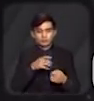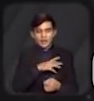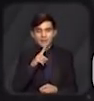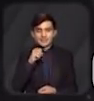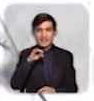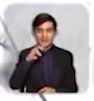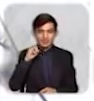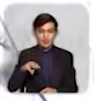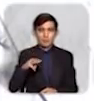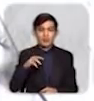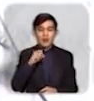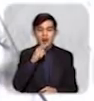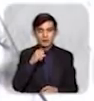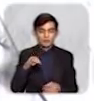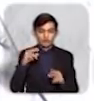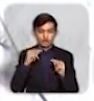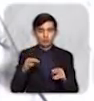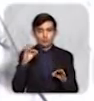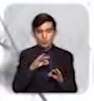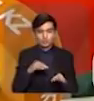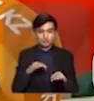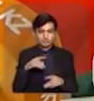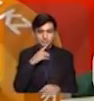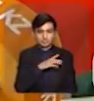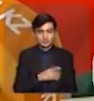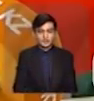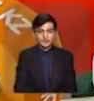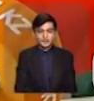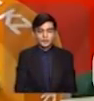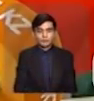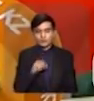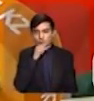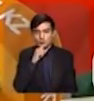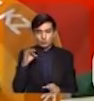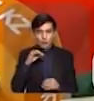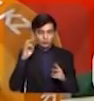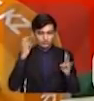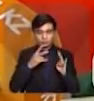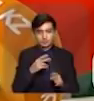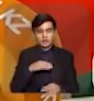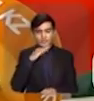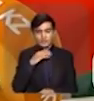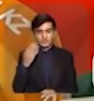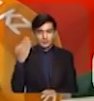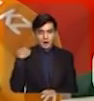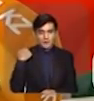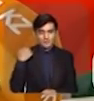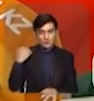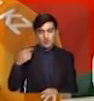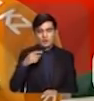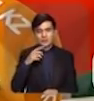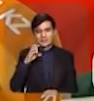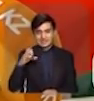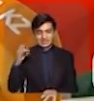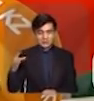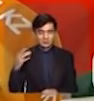ешқандай атақ керек емес, тек шындық салтанат құрсын дейді. Атаның атағы онсыз да жеткілікті. Сонау Совет үкіметінің кезінде